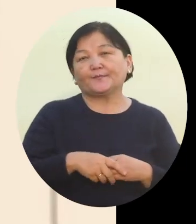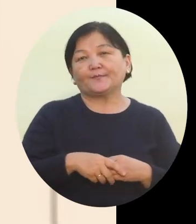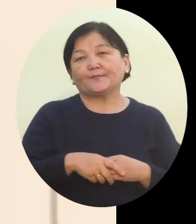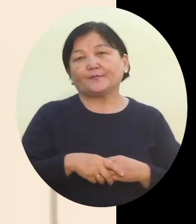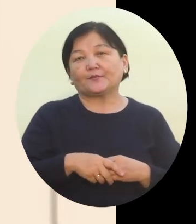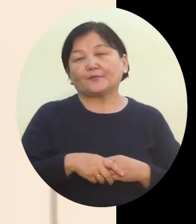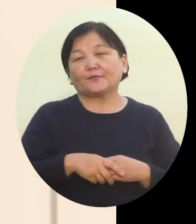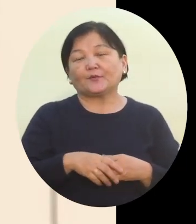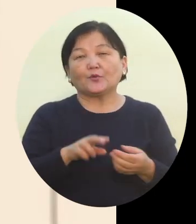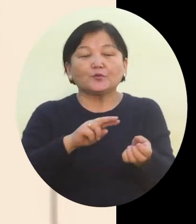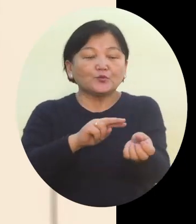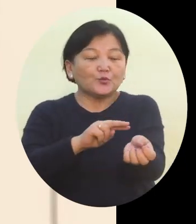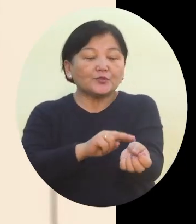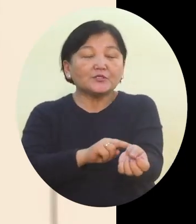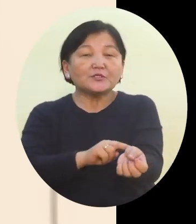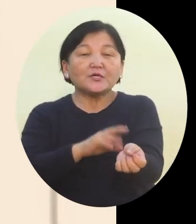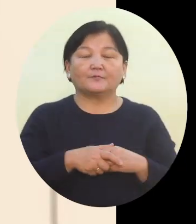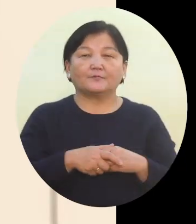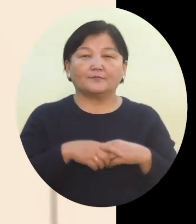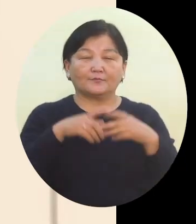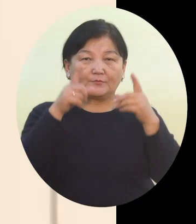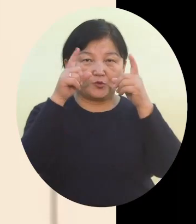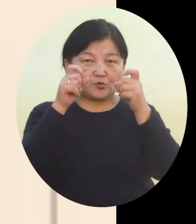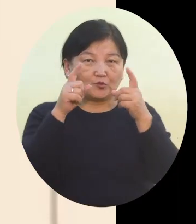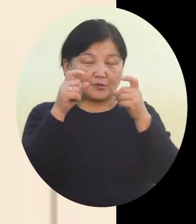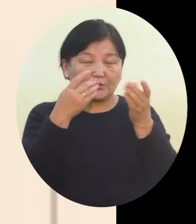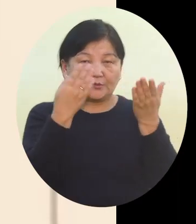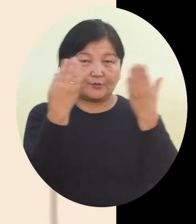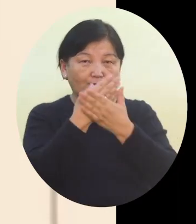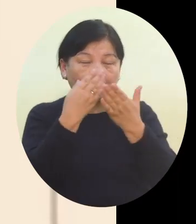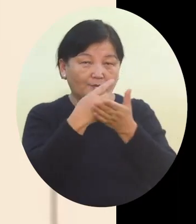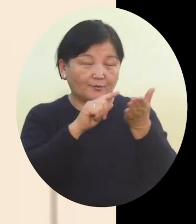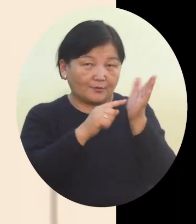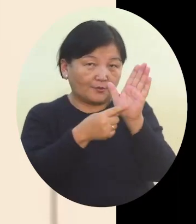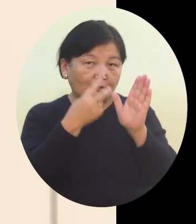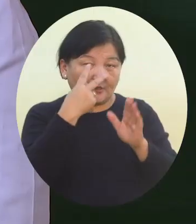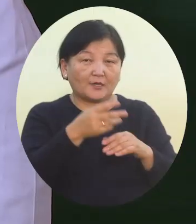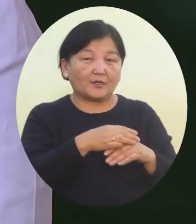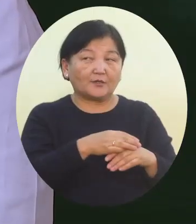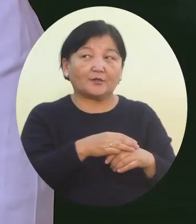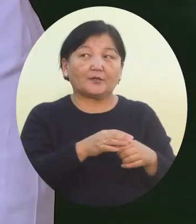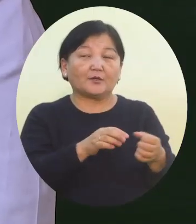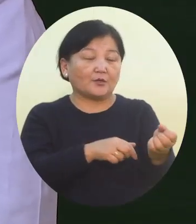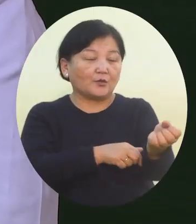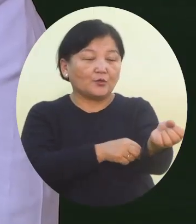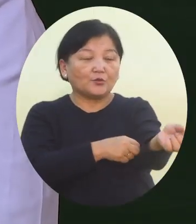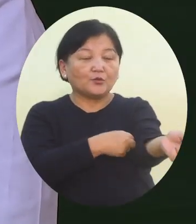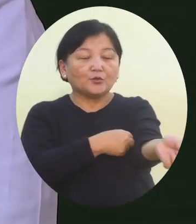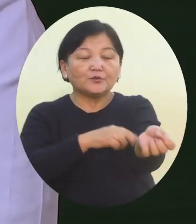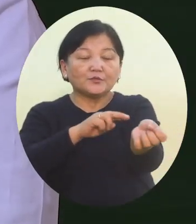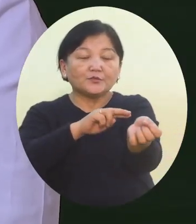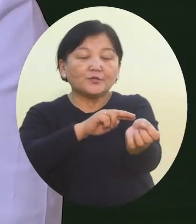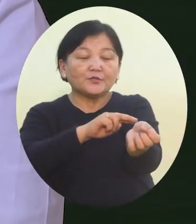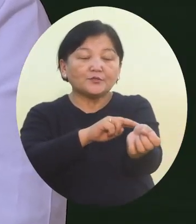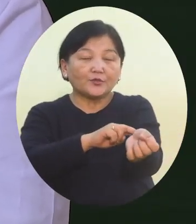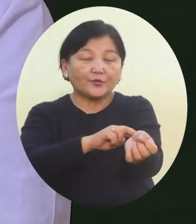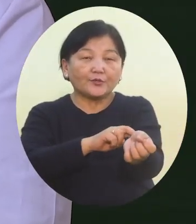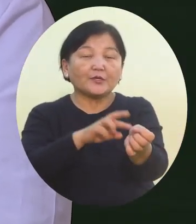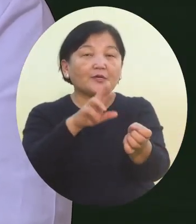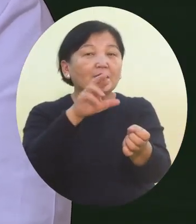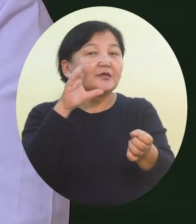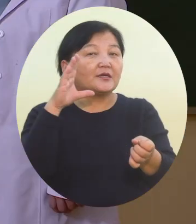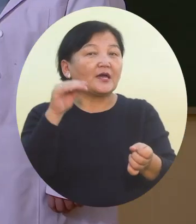За тэгвэл суцны цохилт хэрхэн үүсдэг бол? За суцны цохилт хэрхэн үүсдэг тухай та бүхэн өөрсдийнхөө таамаглалыг дэвтэртээ